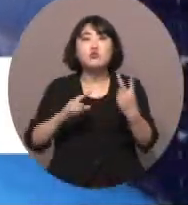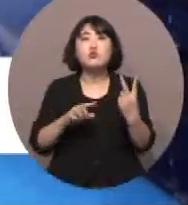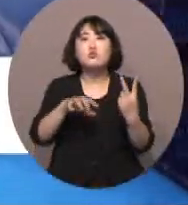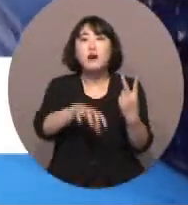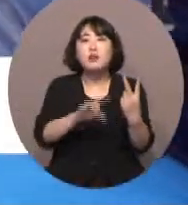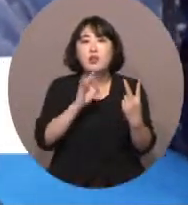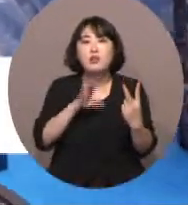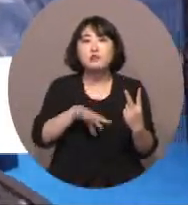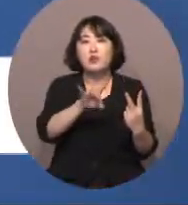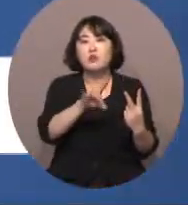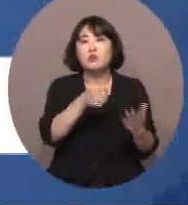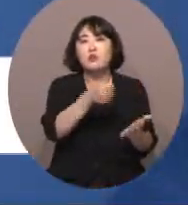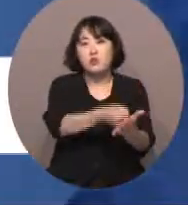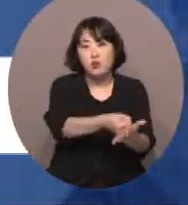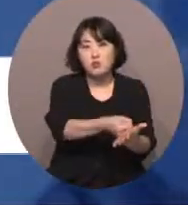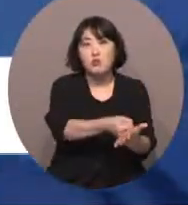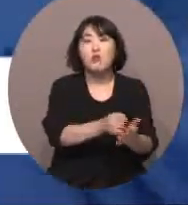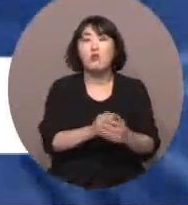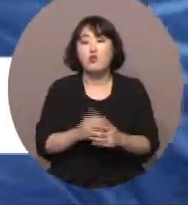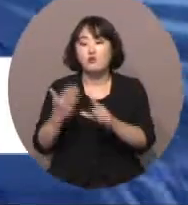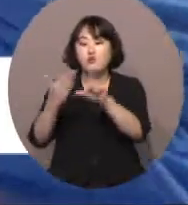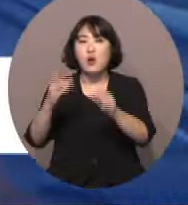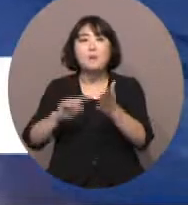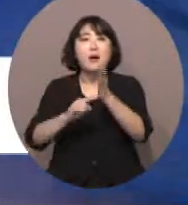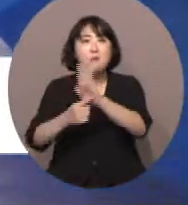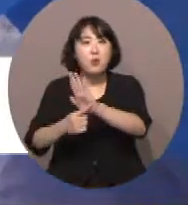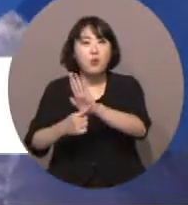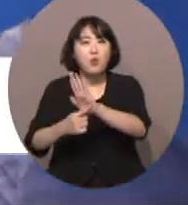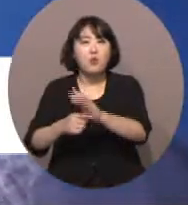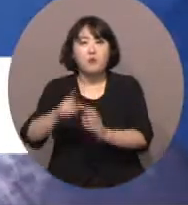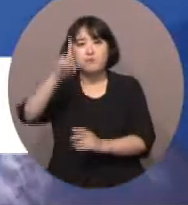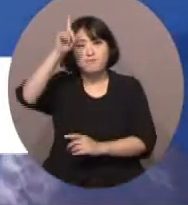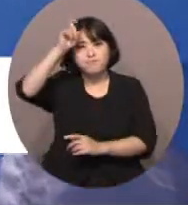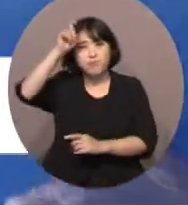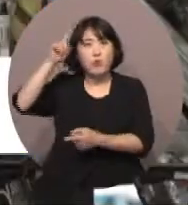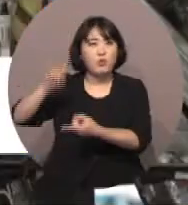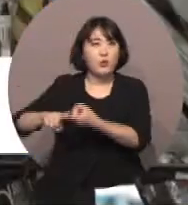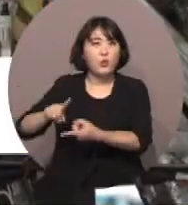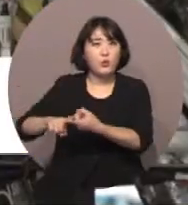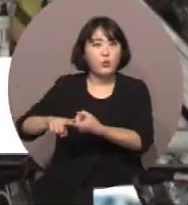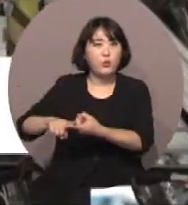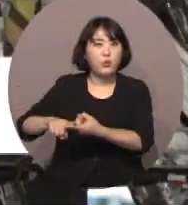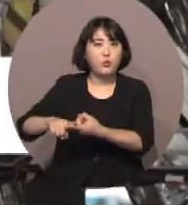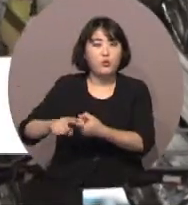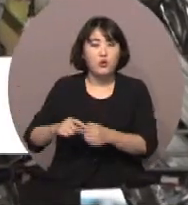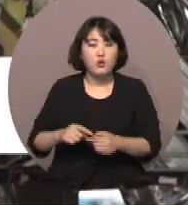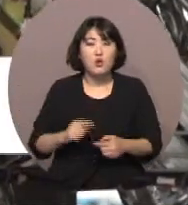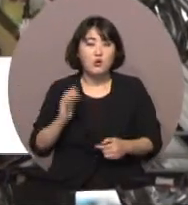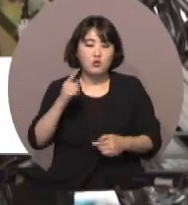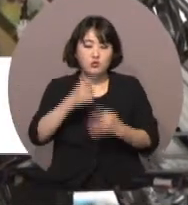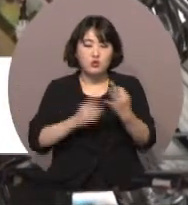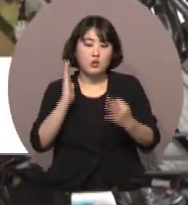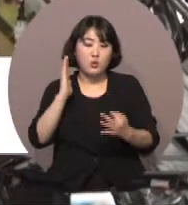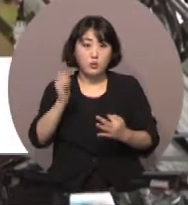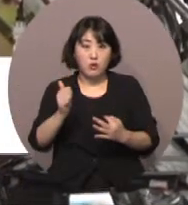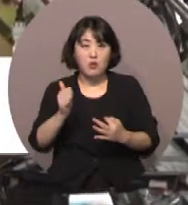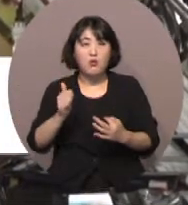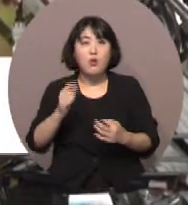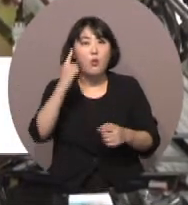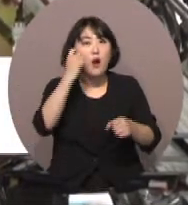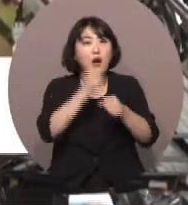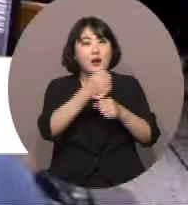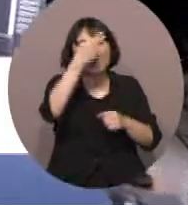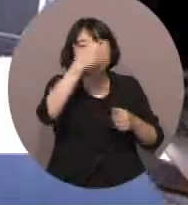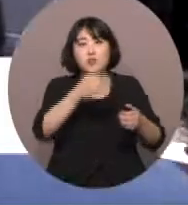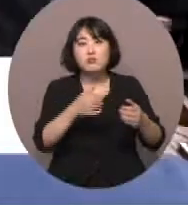우선적으로 선정해 올 9월 발표하겠다 는 입장을 고수하고 있는 것으로 확인됐다 며 윤 대통령과 과 기부가